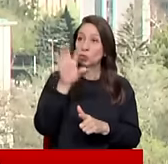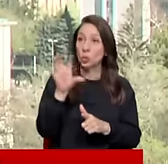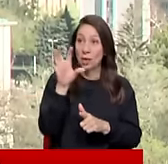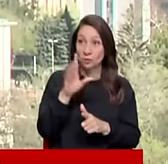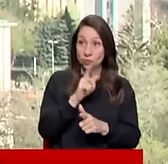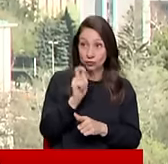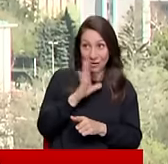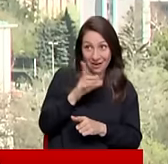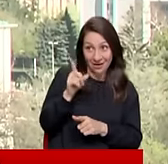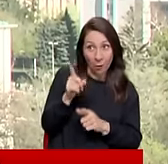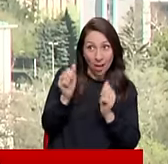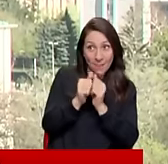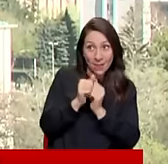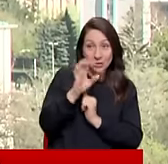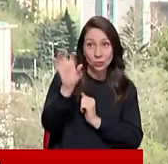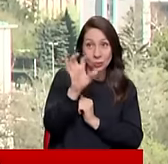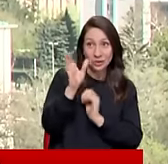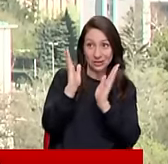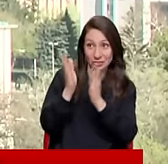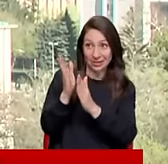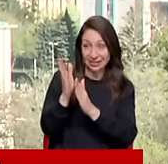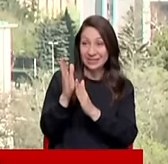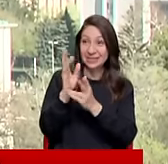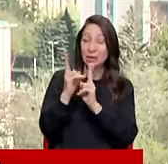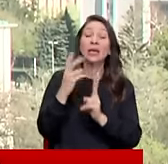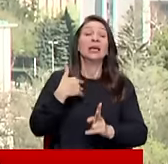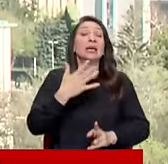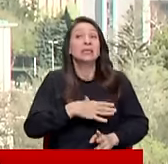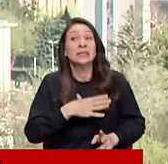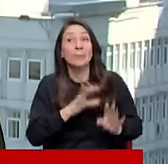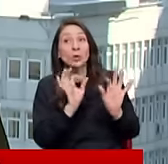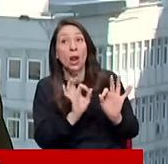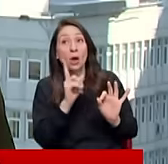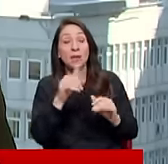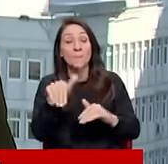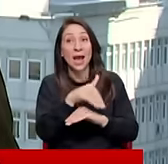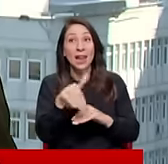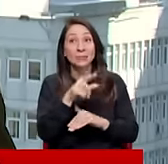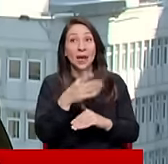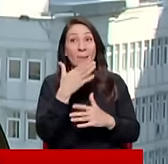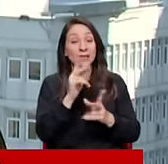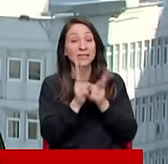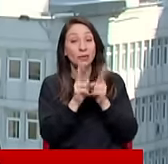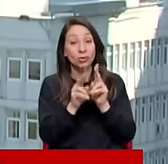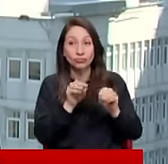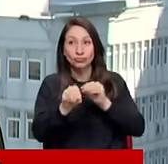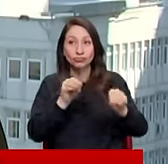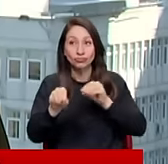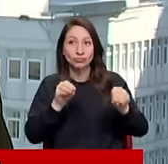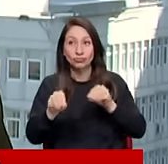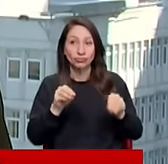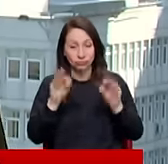sözünüz var. Evet, onlarla evet. Birlikte bir turneye de çıkacaksınız, Türkiye'de olacaksınız. Niyetimiz o tabii ki yani. Önce mahallelerimize bu emekli tiyatrolarımızı da yavaş